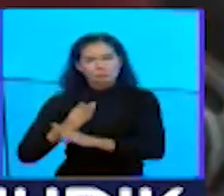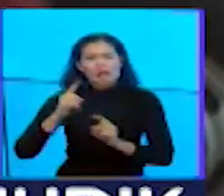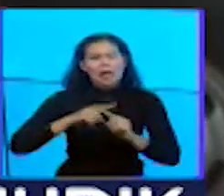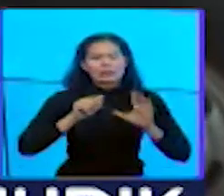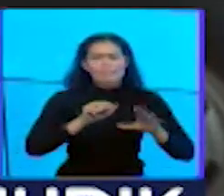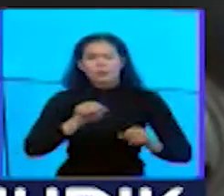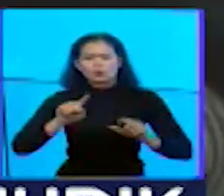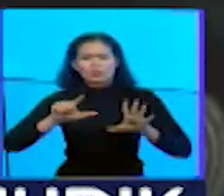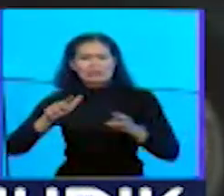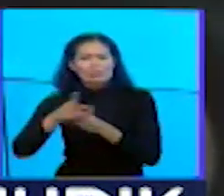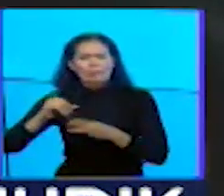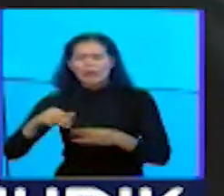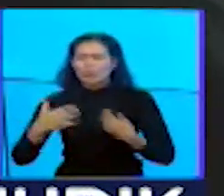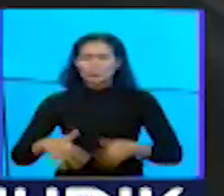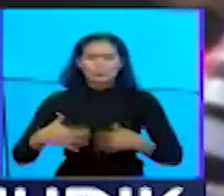mendatang.